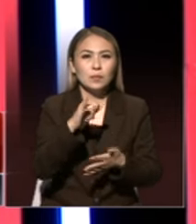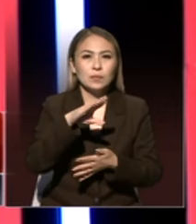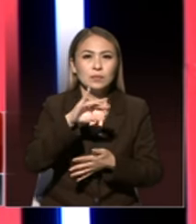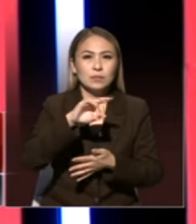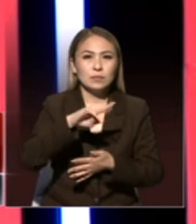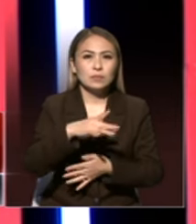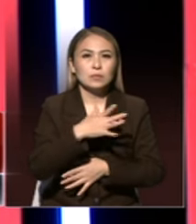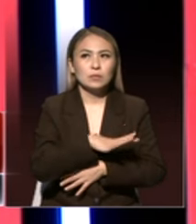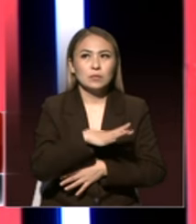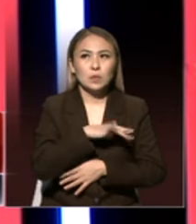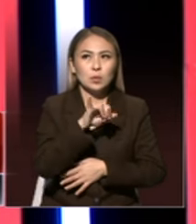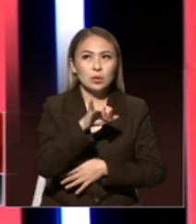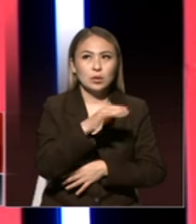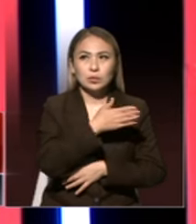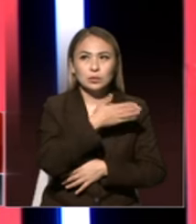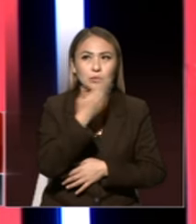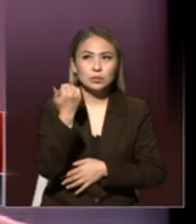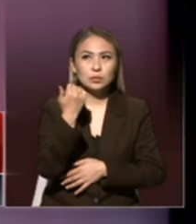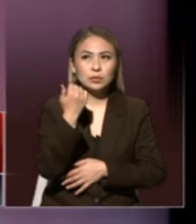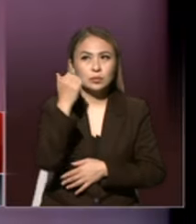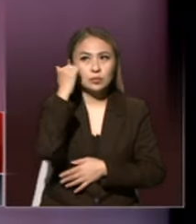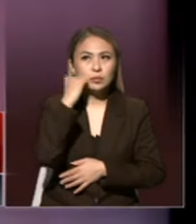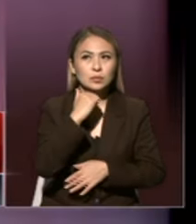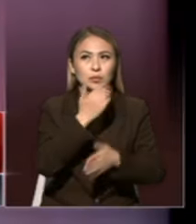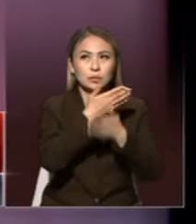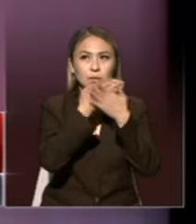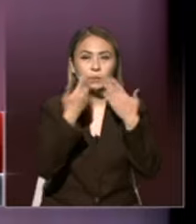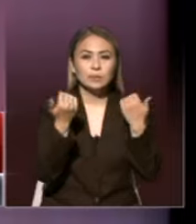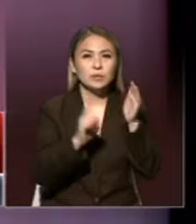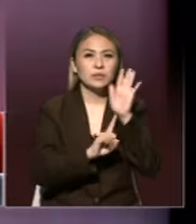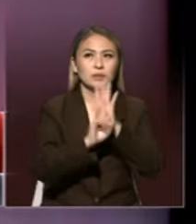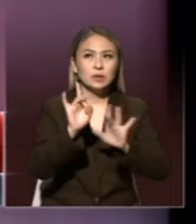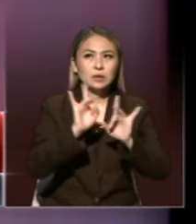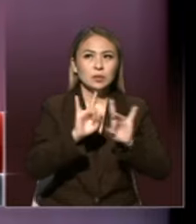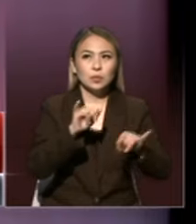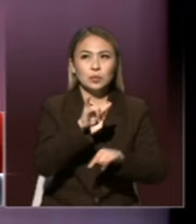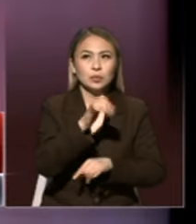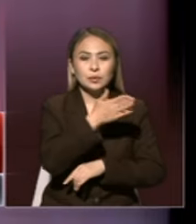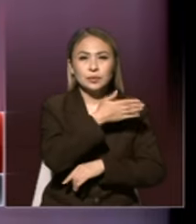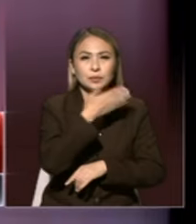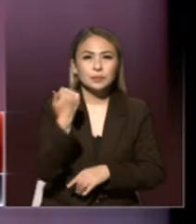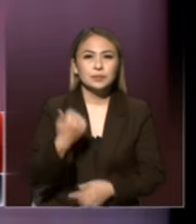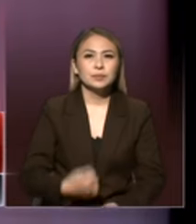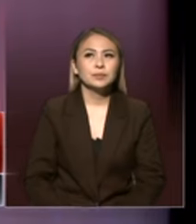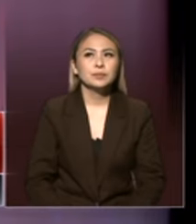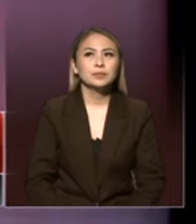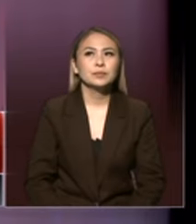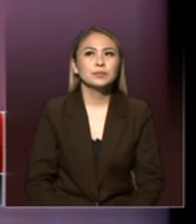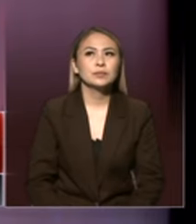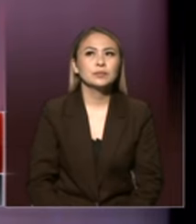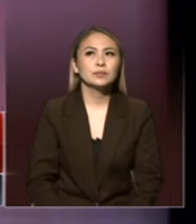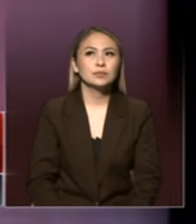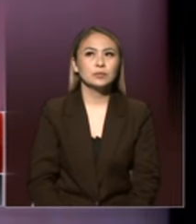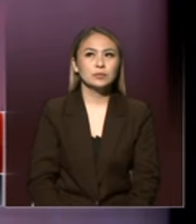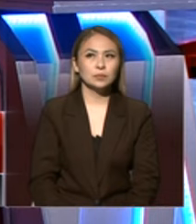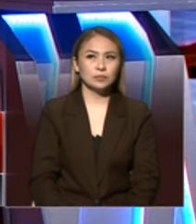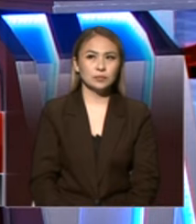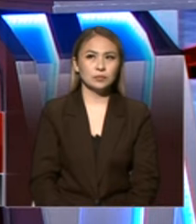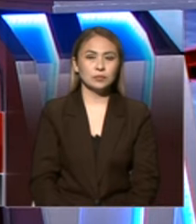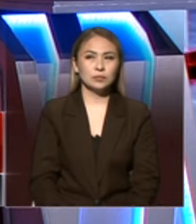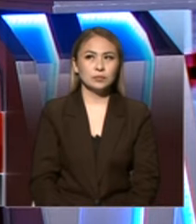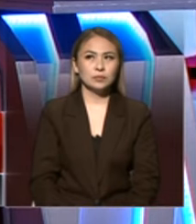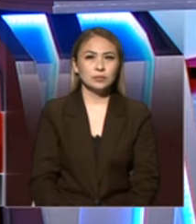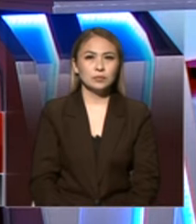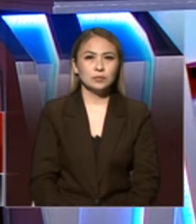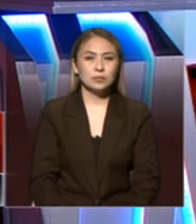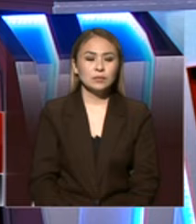бар? Утиль алым жоқ оларда. Жоқ қой. Утиль алым жоқ. Мен басында ашық айтып кеткенмін, утиль алым жоқ оларда. Утиль алым жоқ. Тек қана МТЗ деп тұрсыз ба сіз